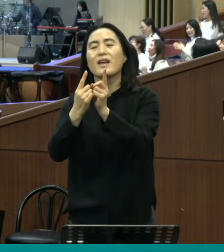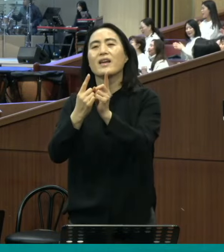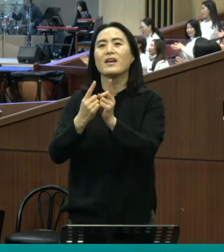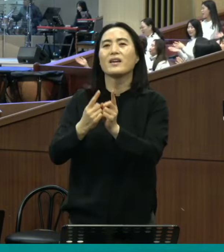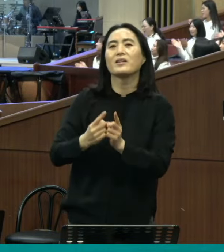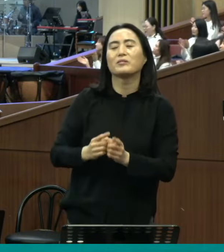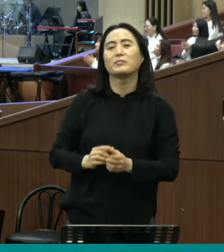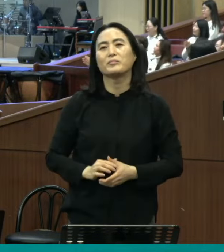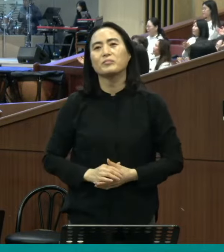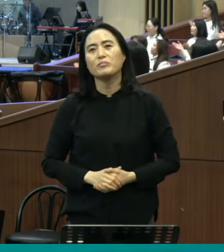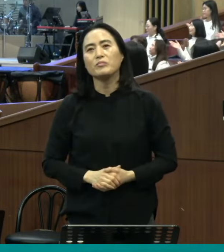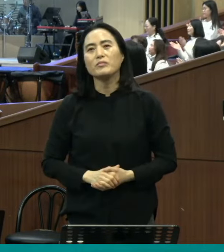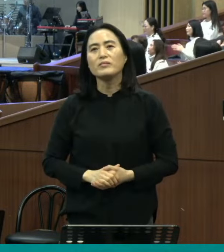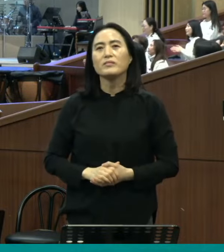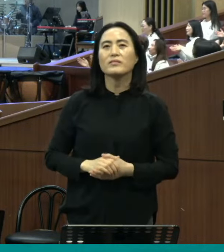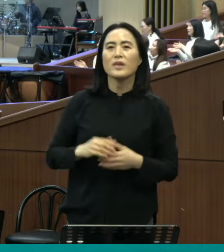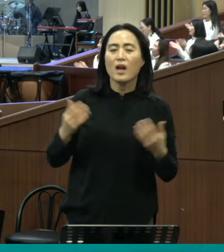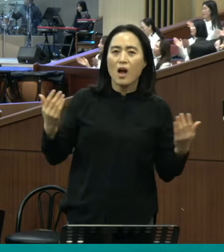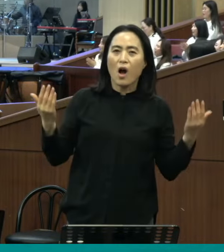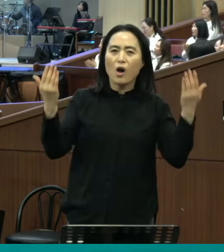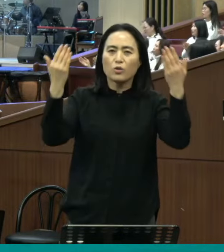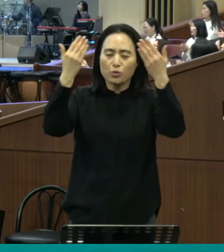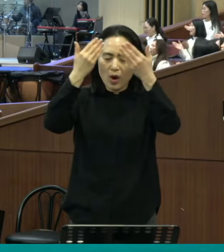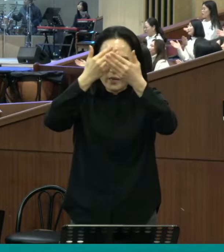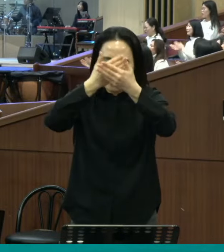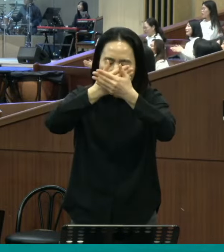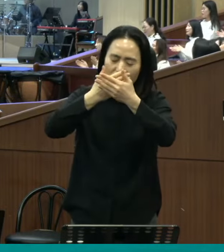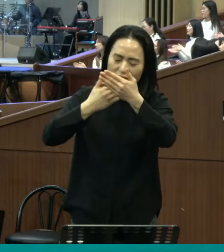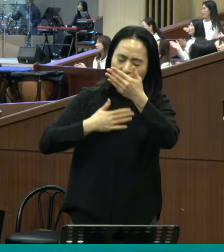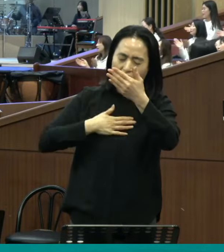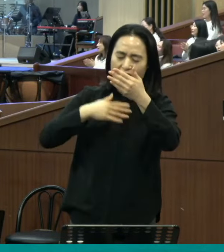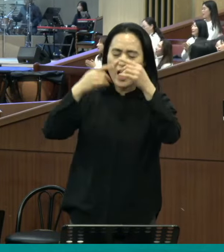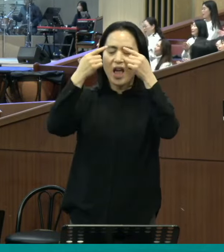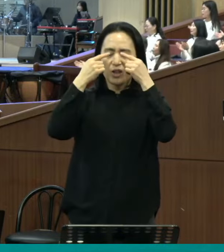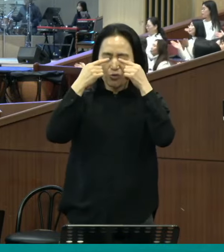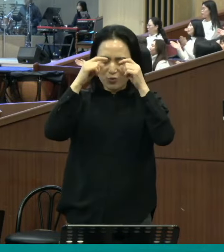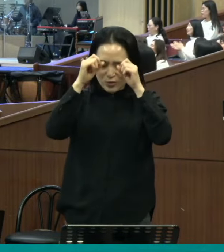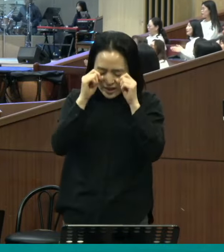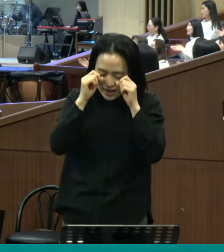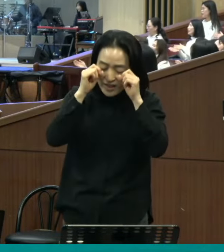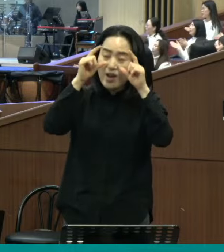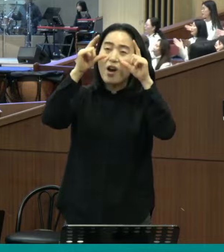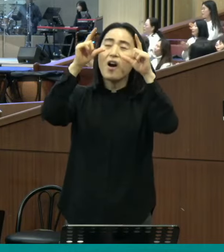어두웠던 나의 눈이 열리고 어두웠던 나의 눈이